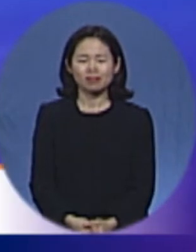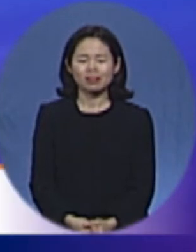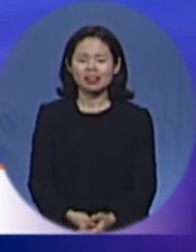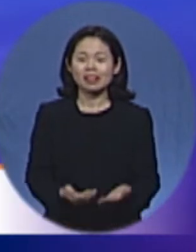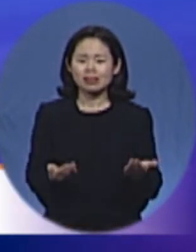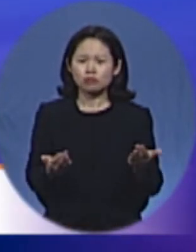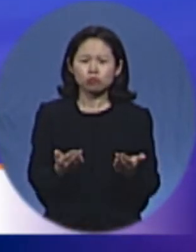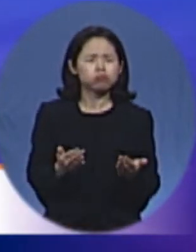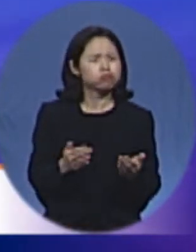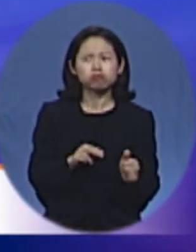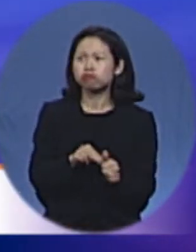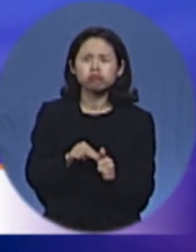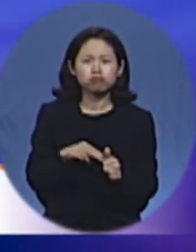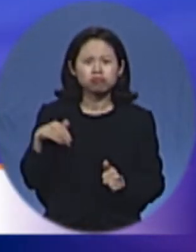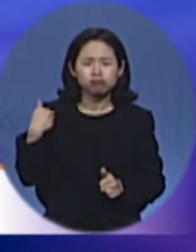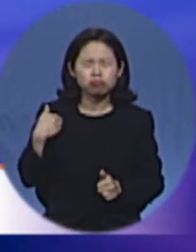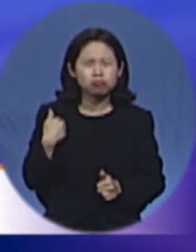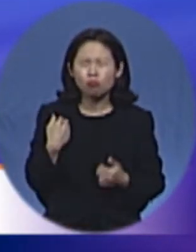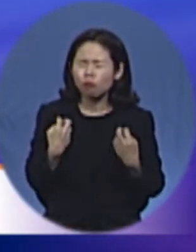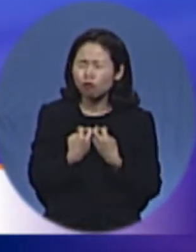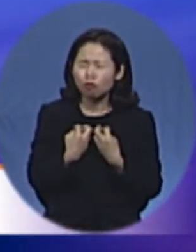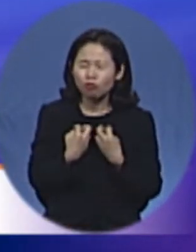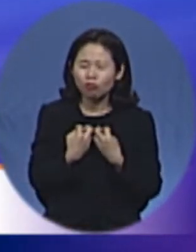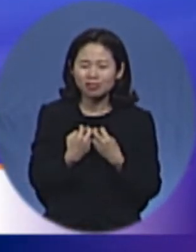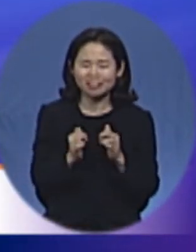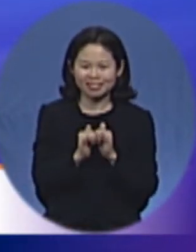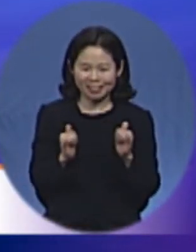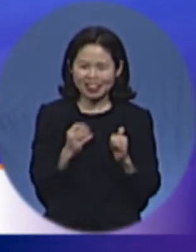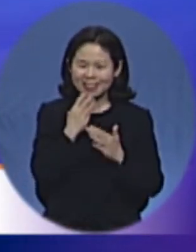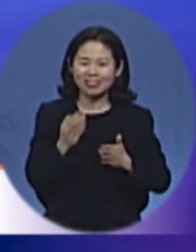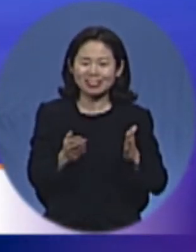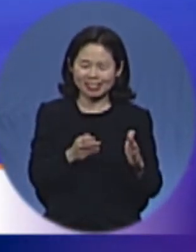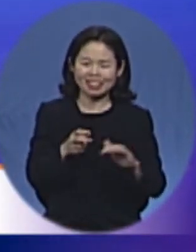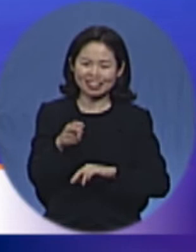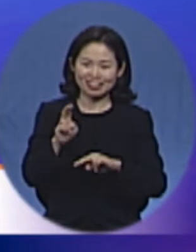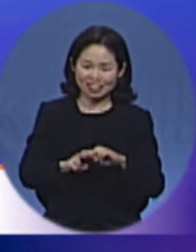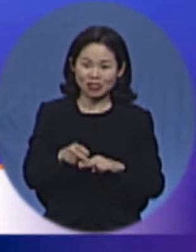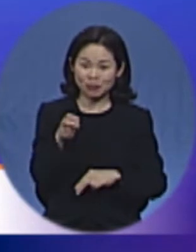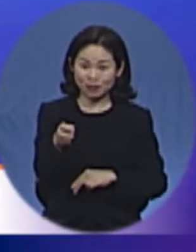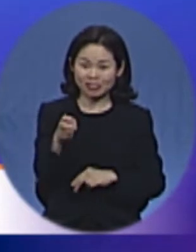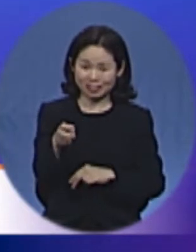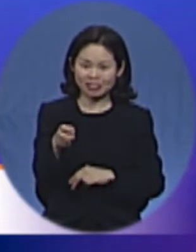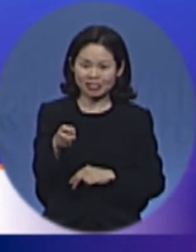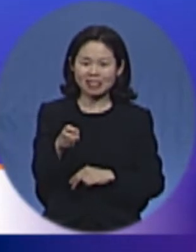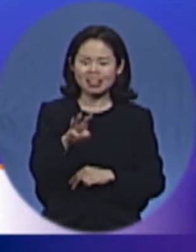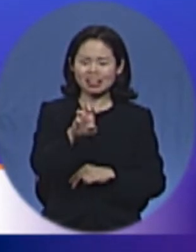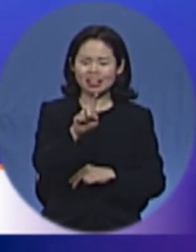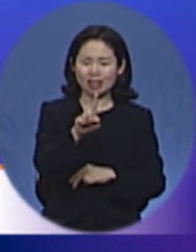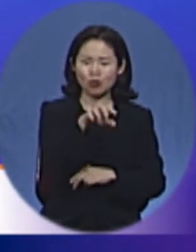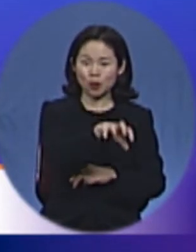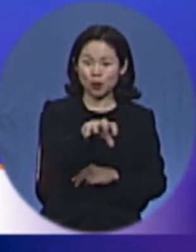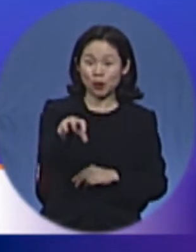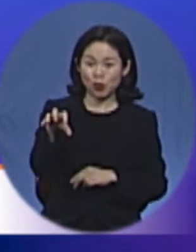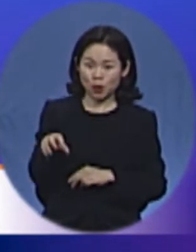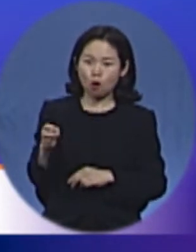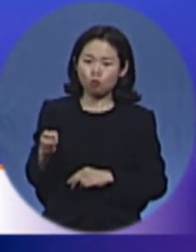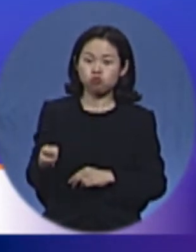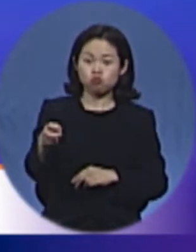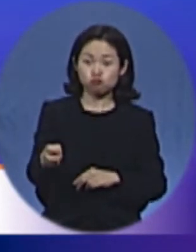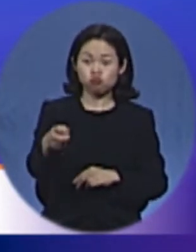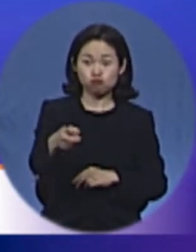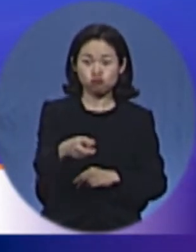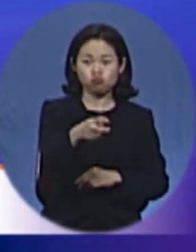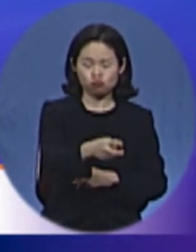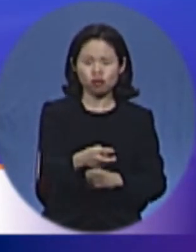일자리 정보를 몰라 애를 먹는 구직자들을 위해 경기 일자리 버스가 도내 31개 시군 곳곳을 찾아다니며